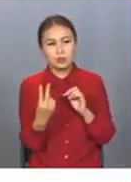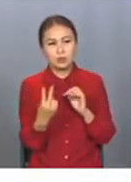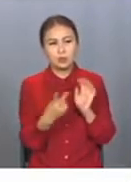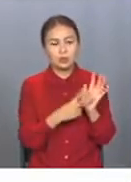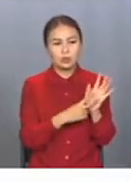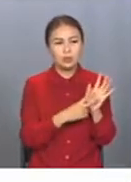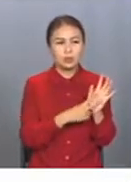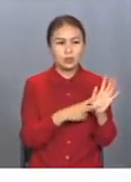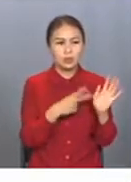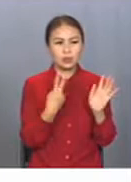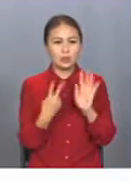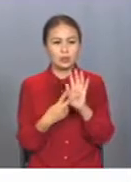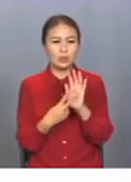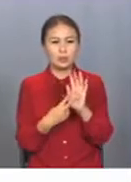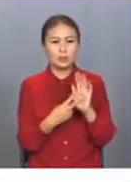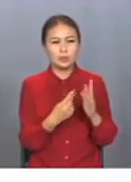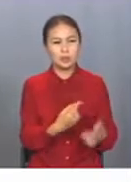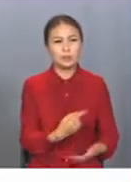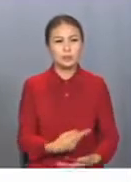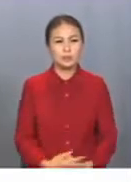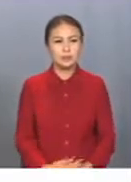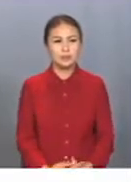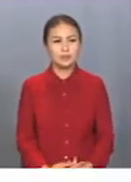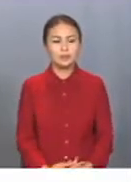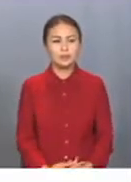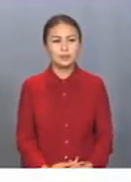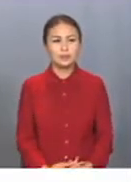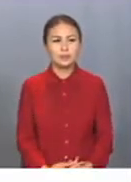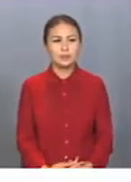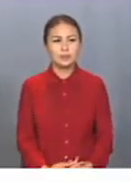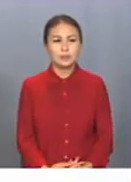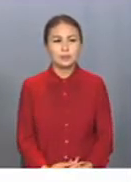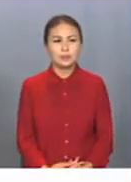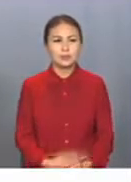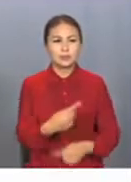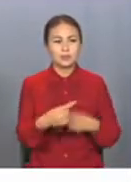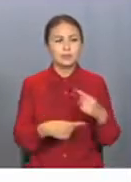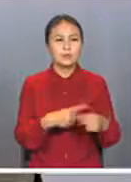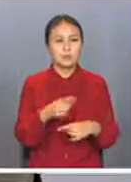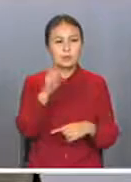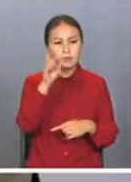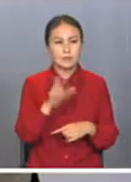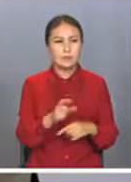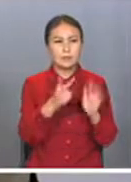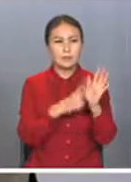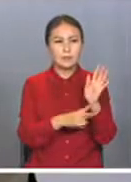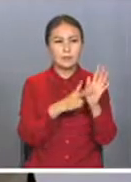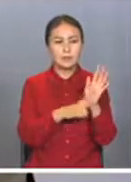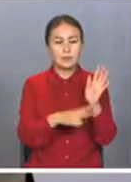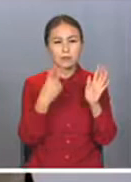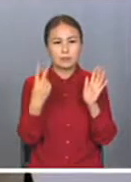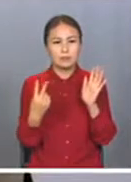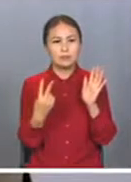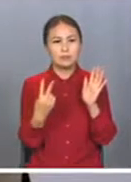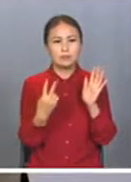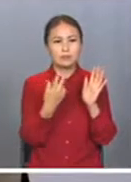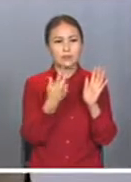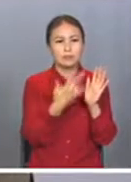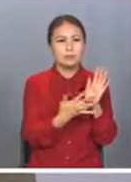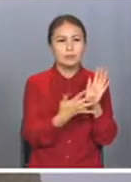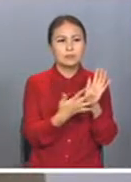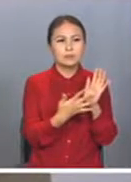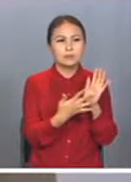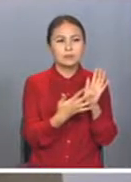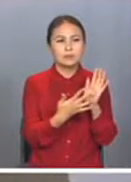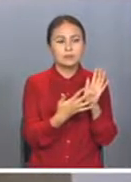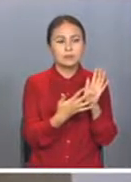7, 7-ге бөлемін 1. Жіктеу аяқталды. Келесі санымыз 70. 2-ге бөлемін 35. 35